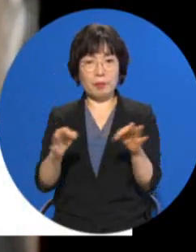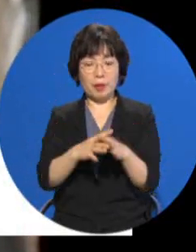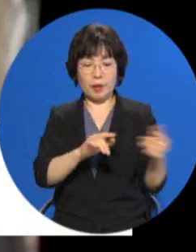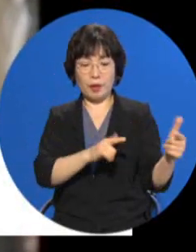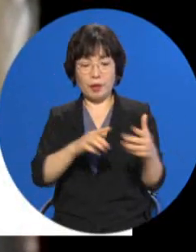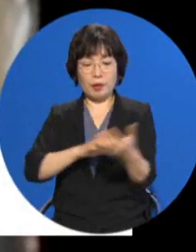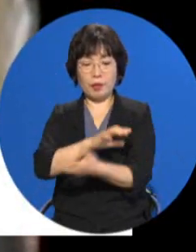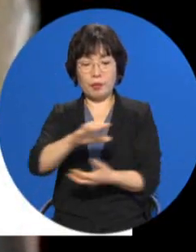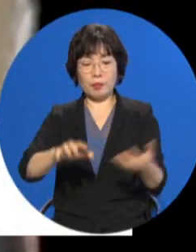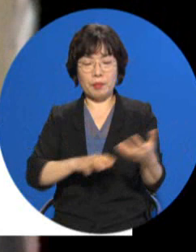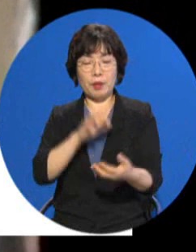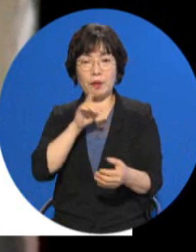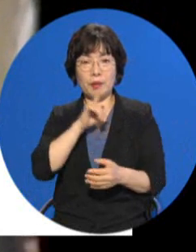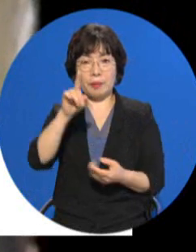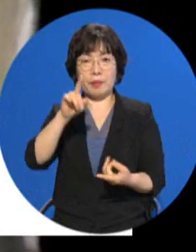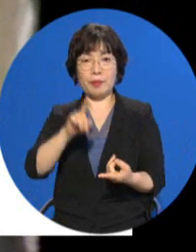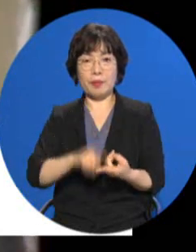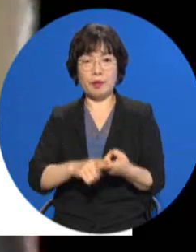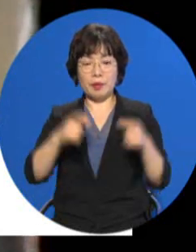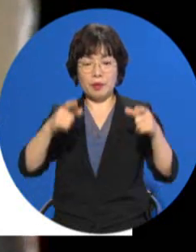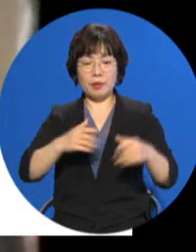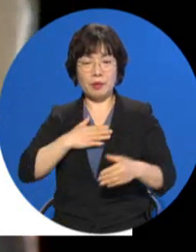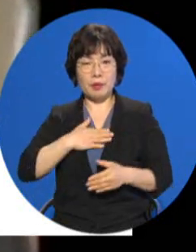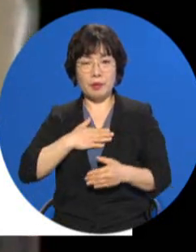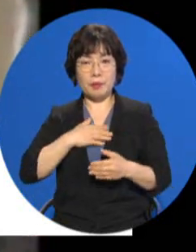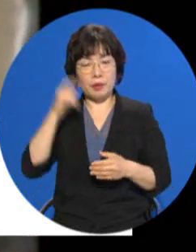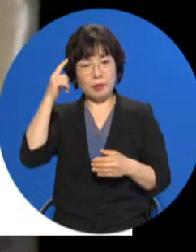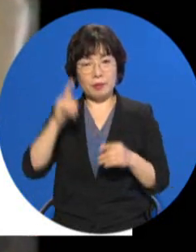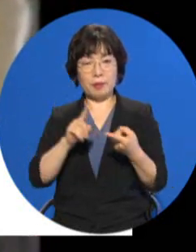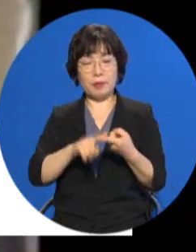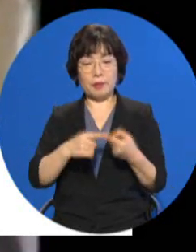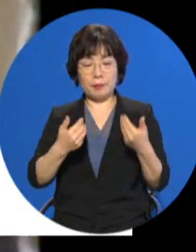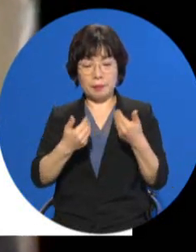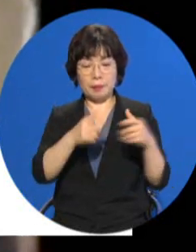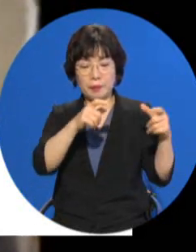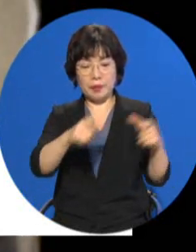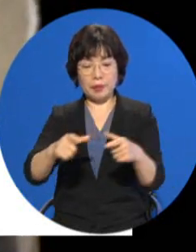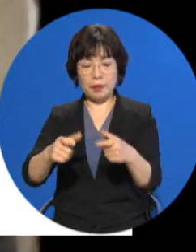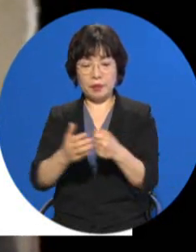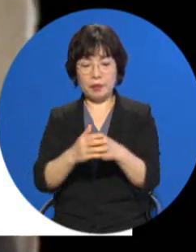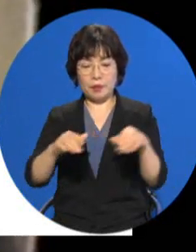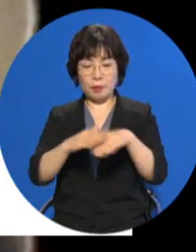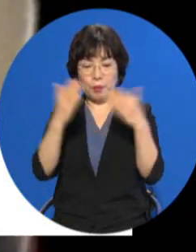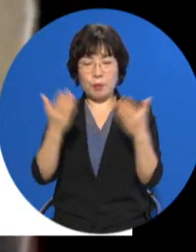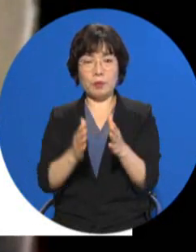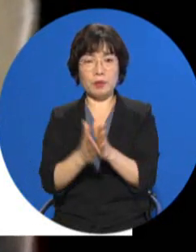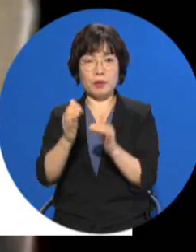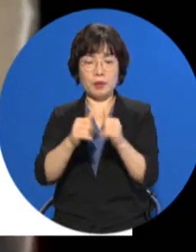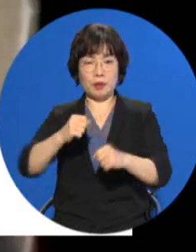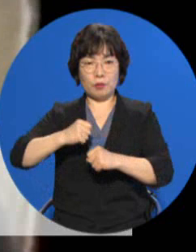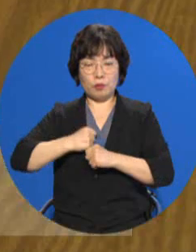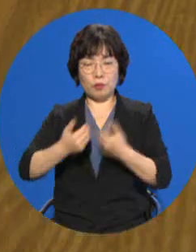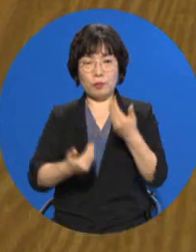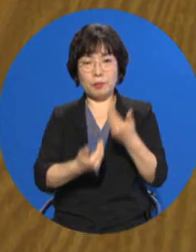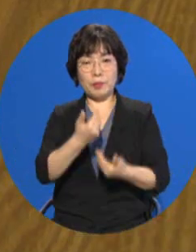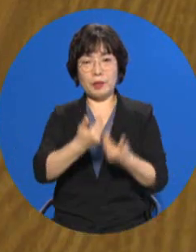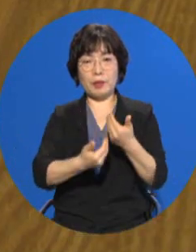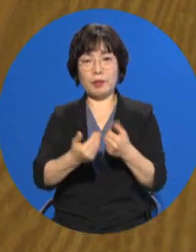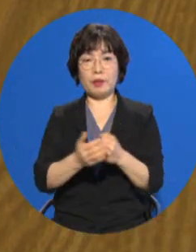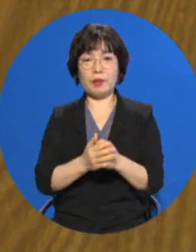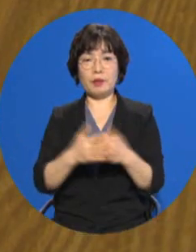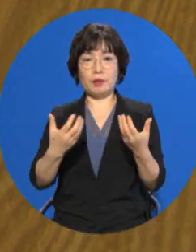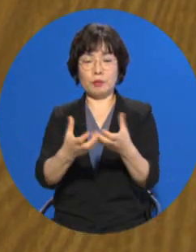온갖 유언비어는 지역감정을 자극, 선동을 해서 군과 시민을 이간시키고.